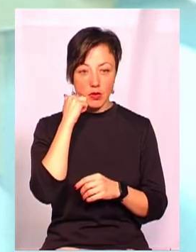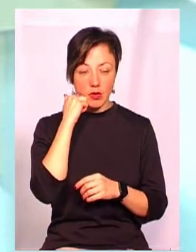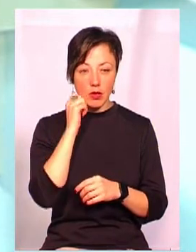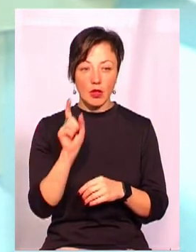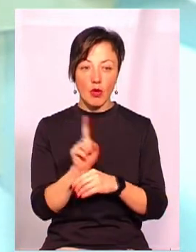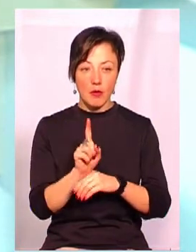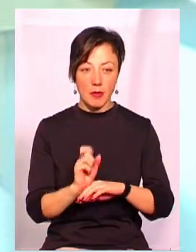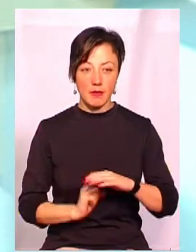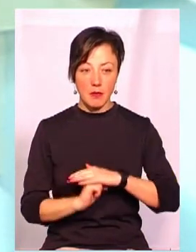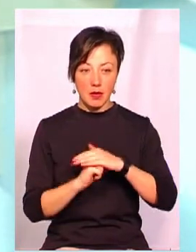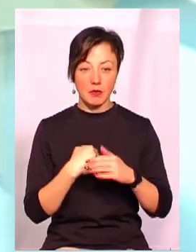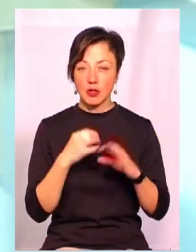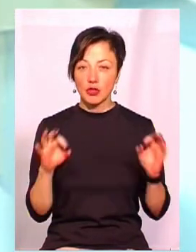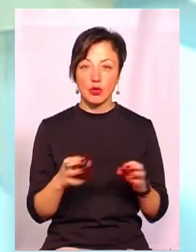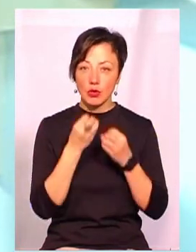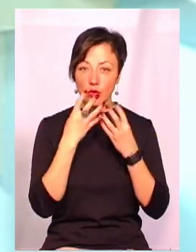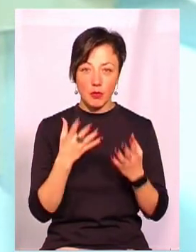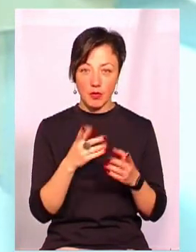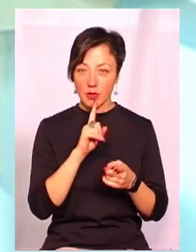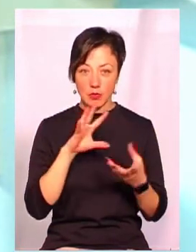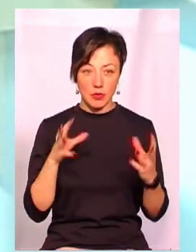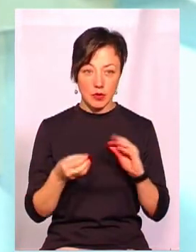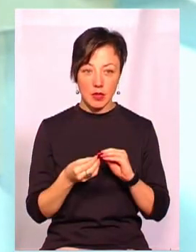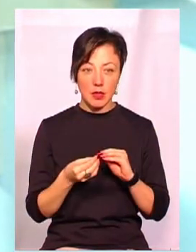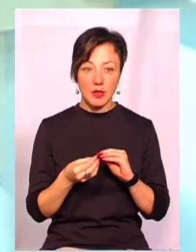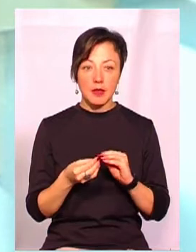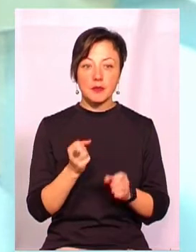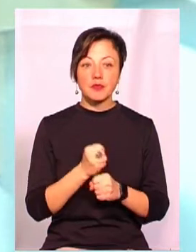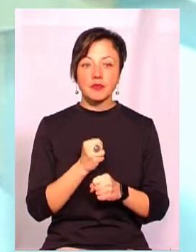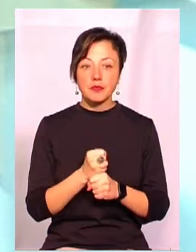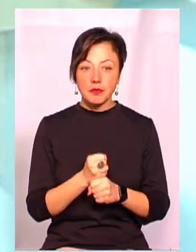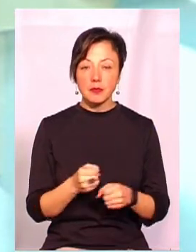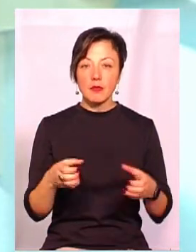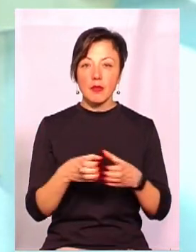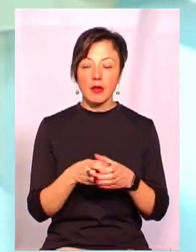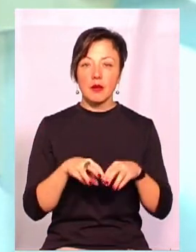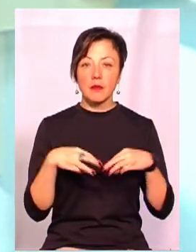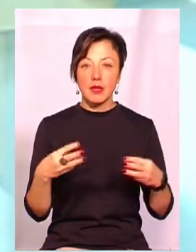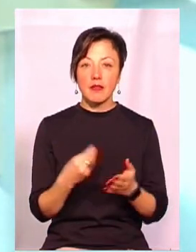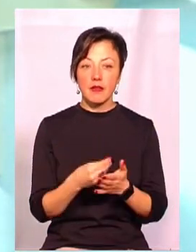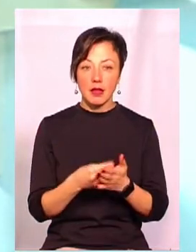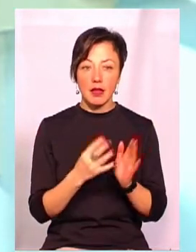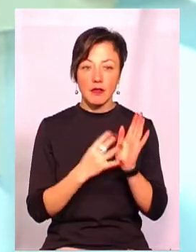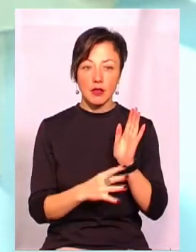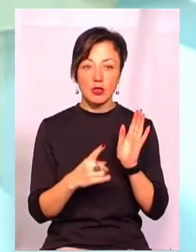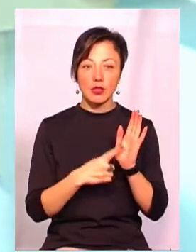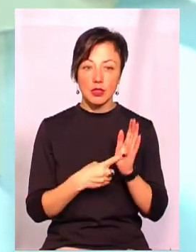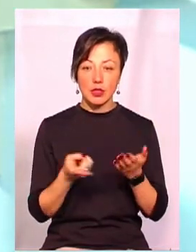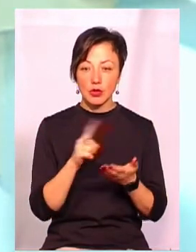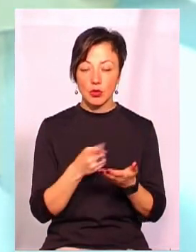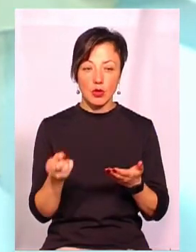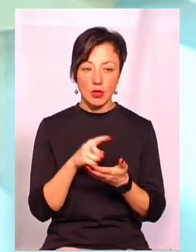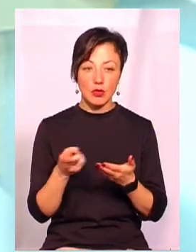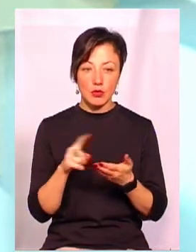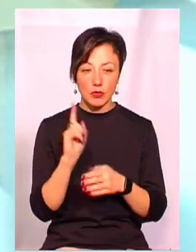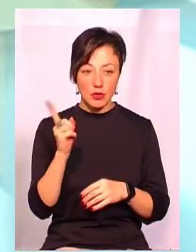на старій нормативці, ми ні до чого доброго не прийдемо. Працювала робоча група у Мінфіні, напрацювали 96 сторінок